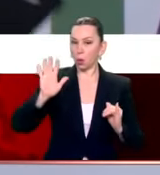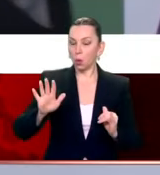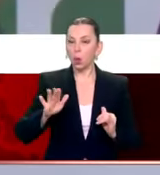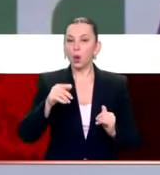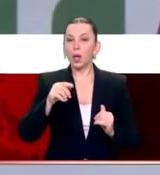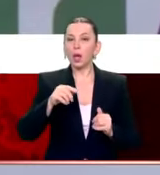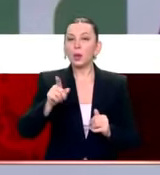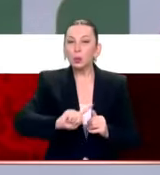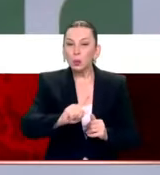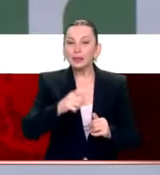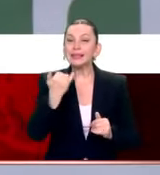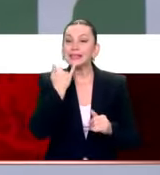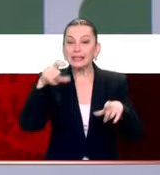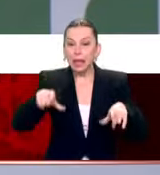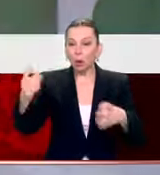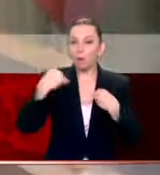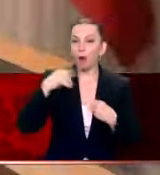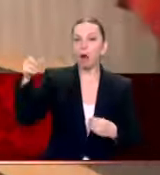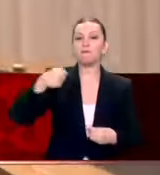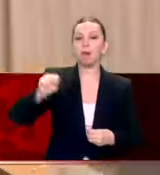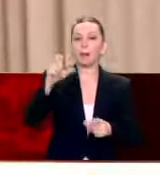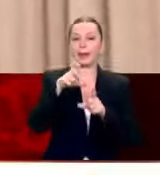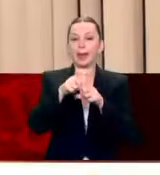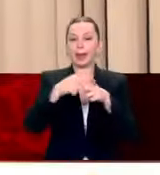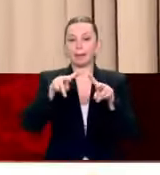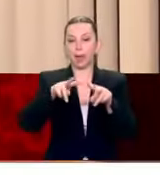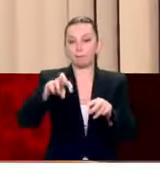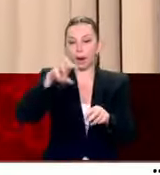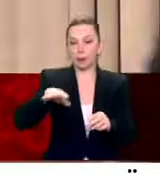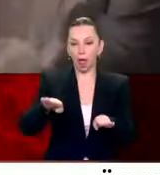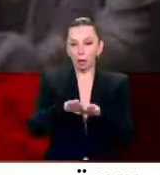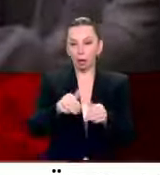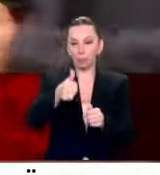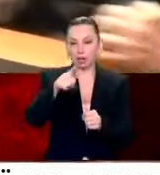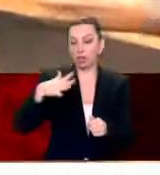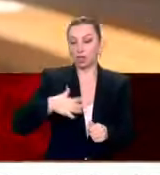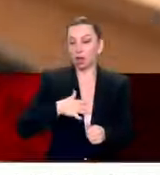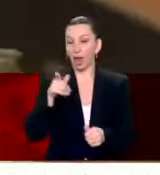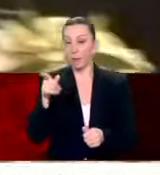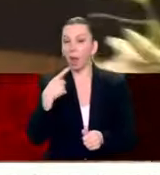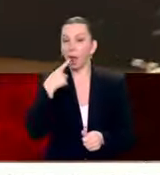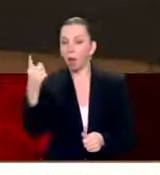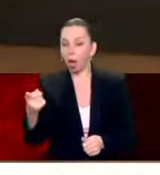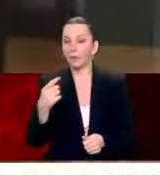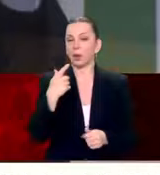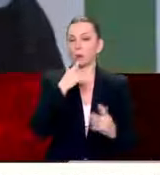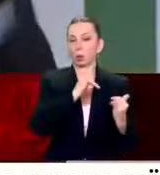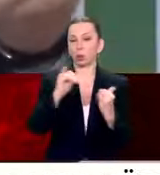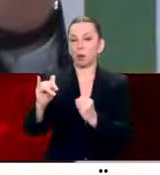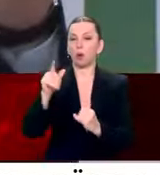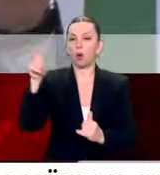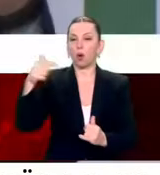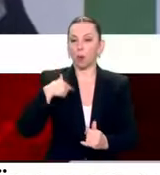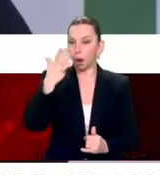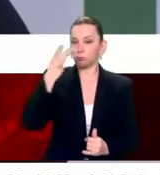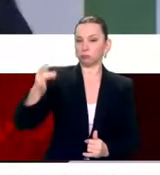salon bile talep ettiği zaman vermeyeceksin. DEM Parti eş genel başkanı Tuncer Bakıran CHP'ye bu sözlerle tepki gösterdi. Bizi yok